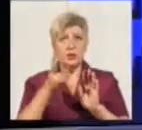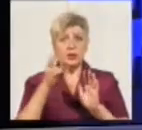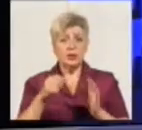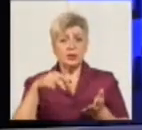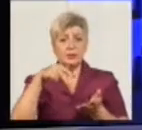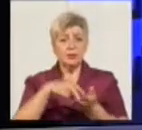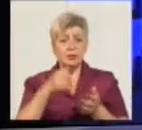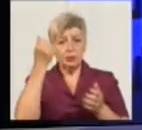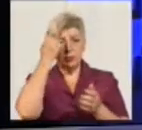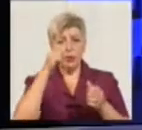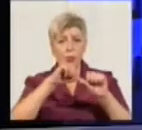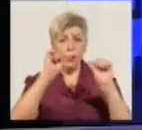пам'ятників, встановлення меморіальних дошок.